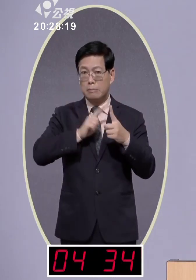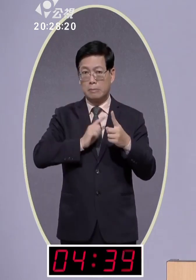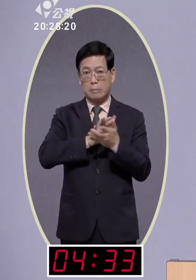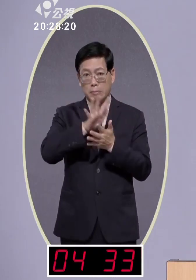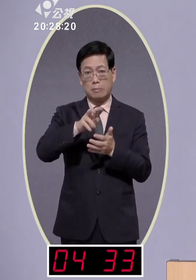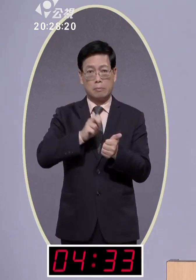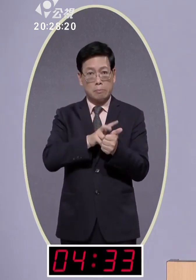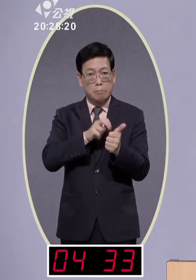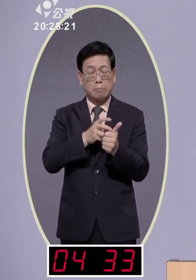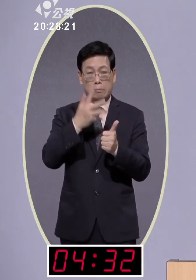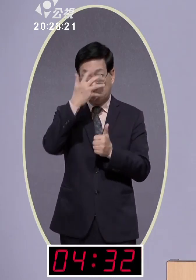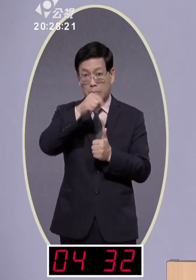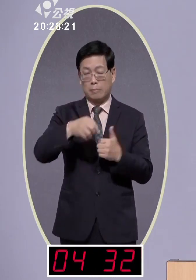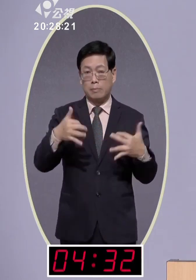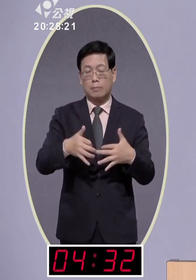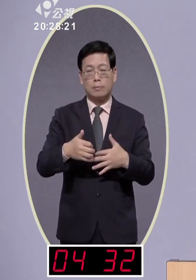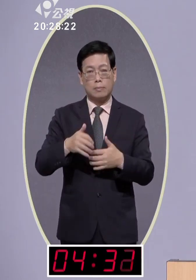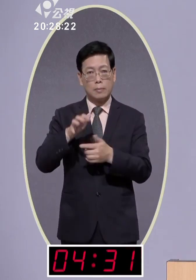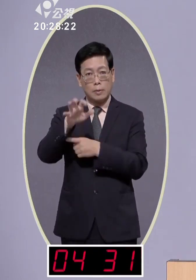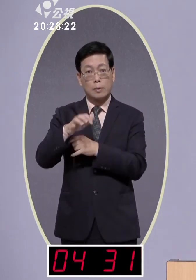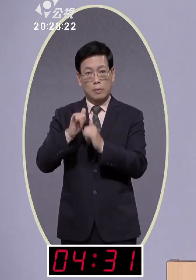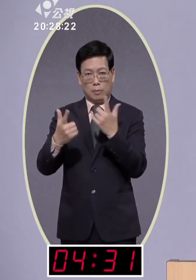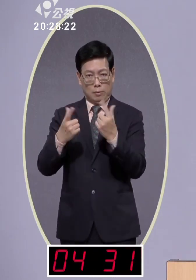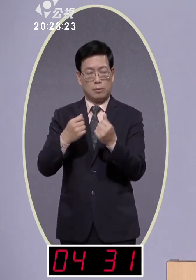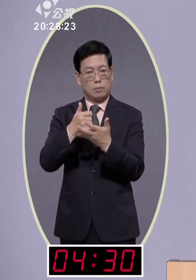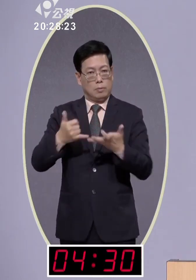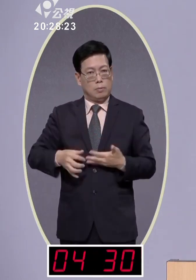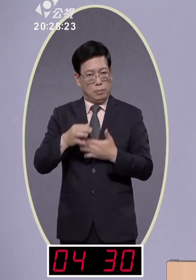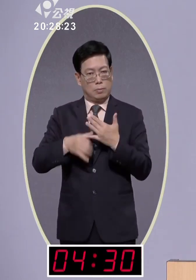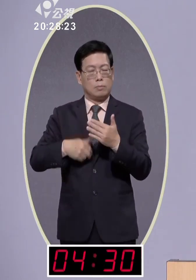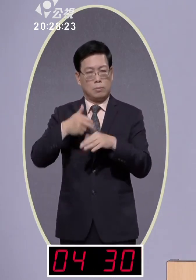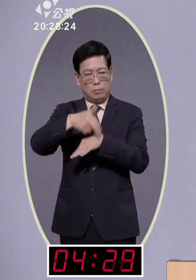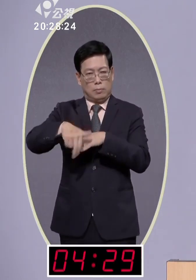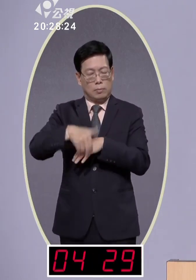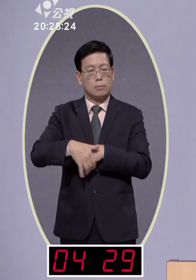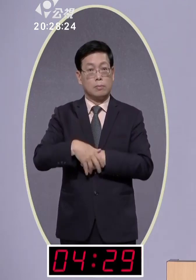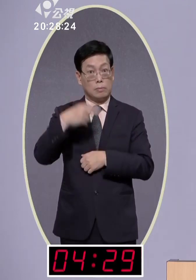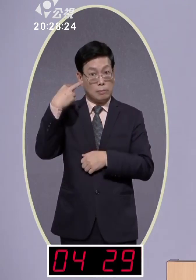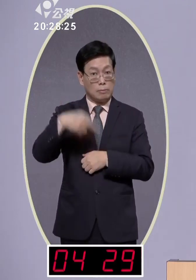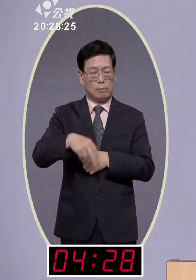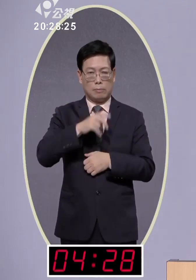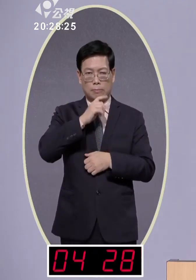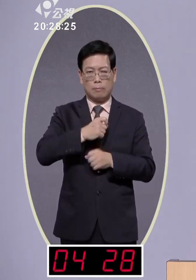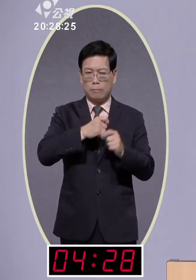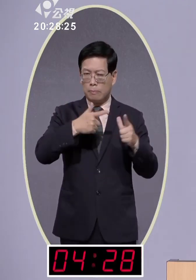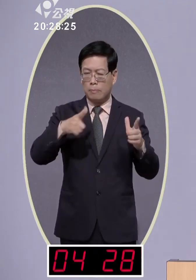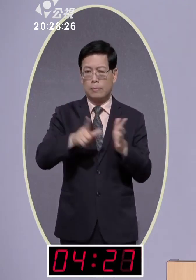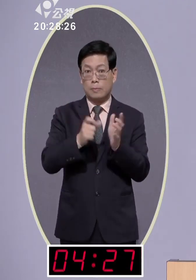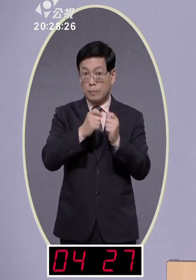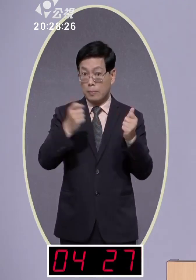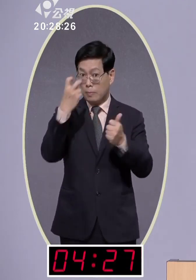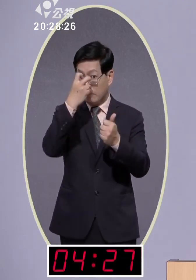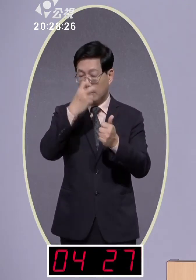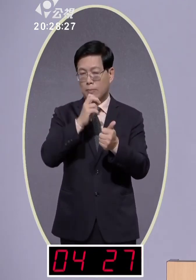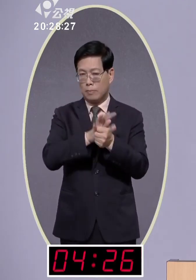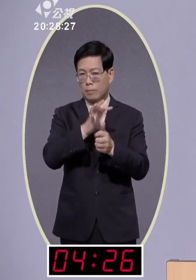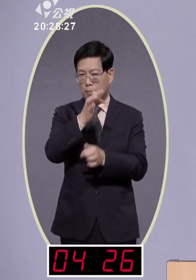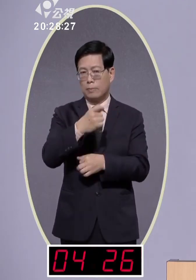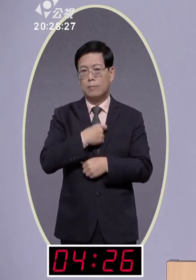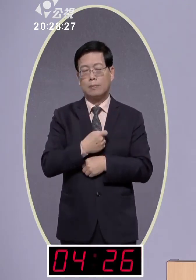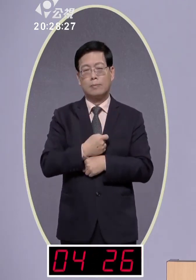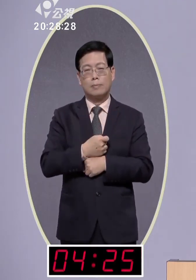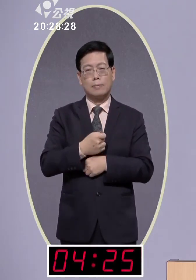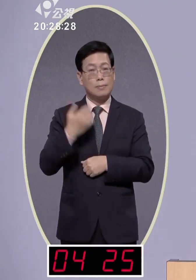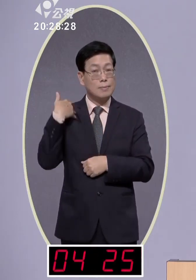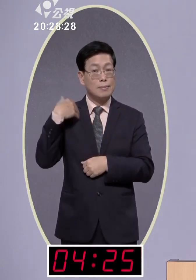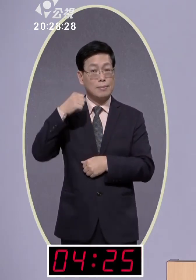划，也帮助农民规划退休制度，当然我们要做更完整的长照。那么一个来自